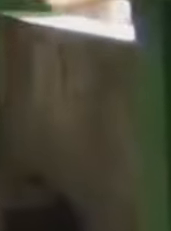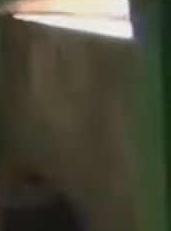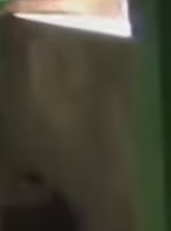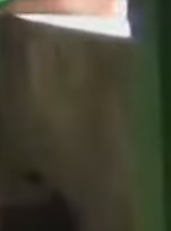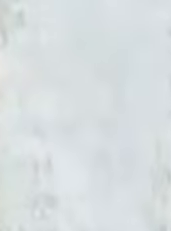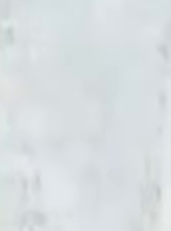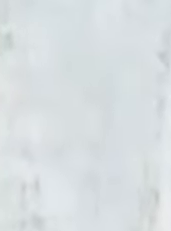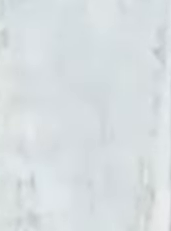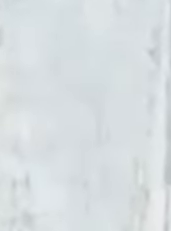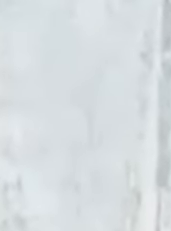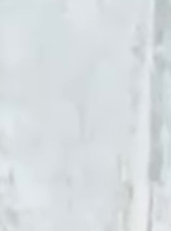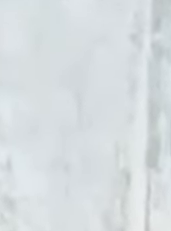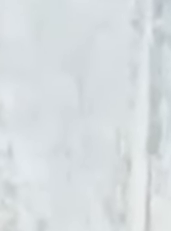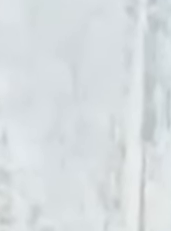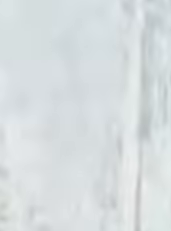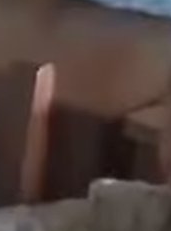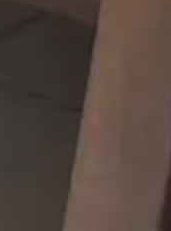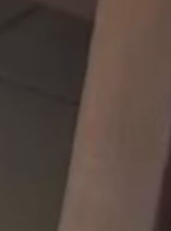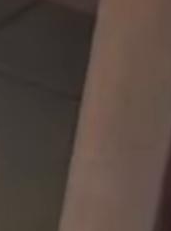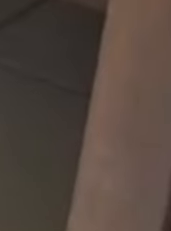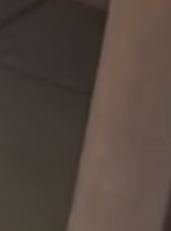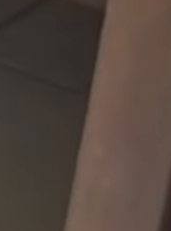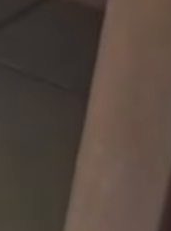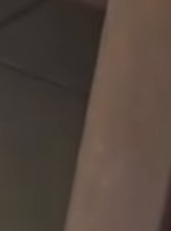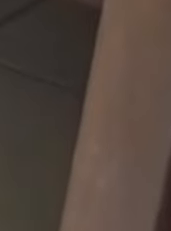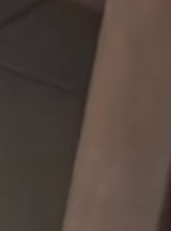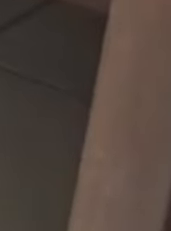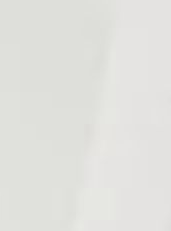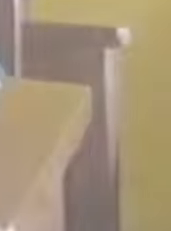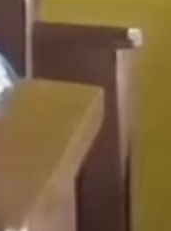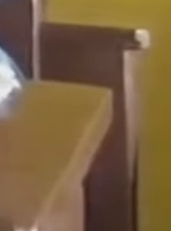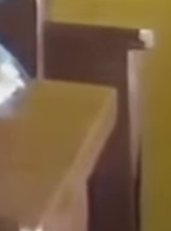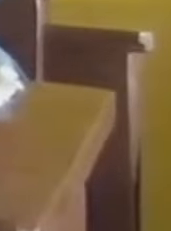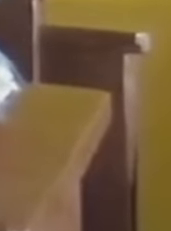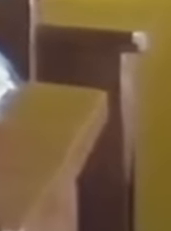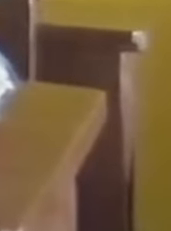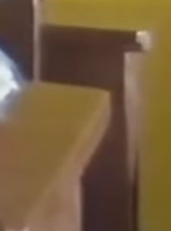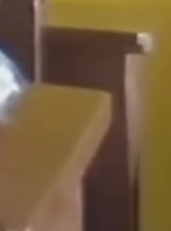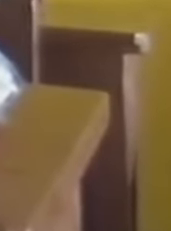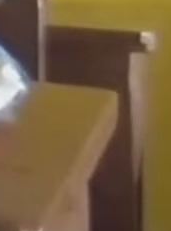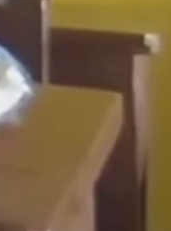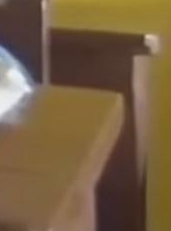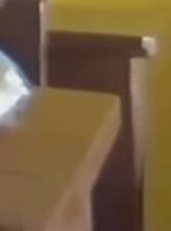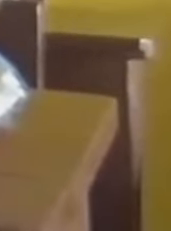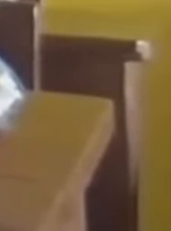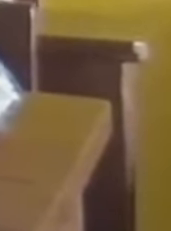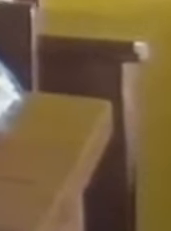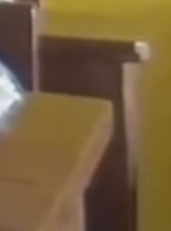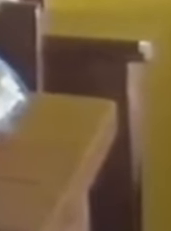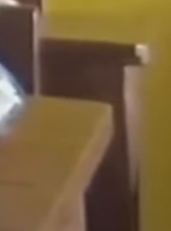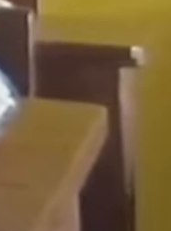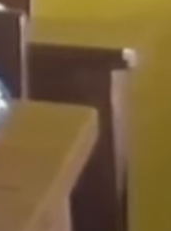ke ruang kelas. Kondisi yang licin tak jarang membuat siswa terjatuh. Apa itu jatuhnya? Ya,